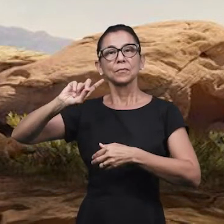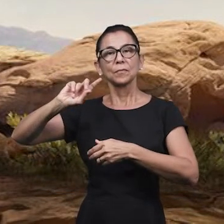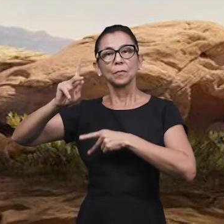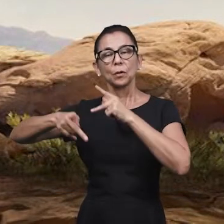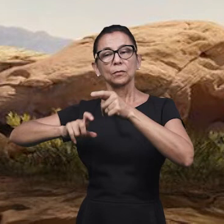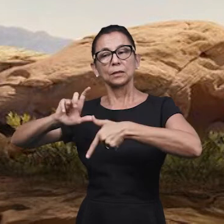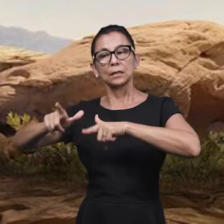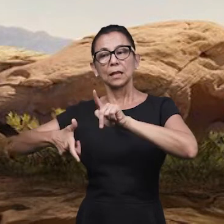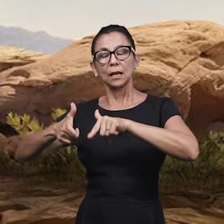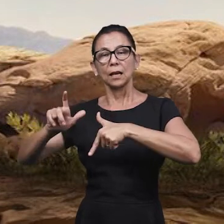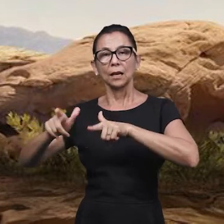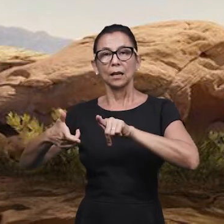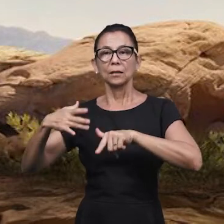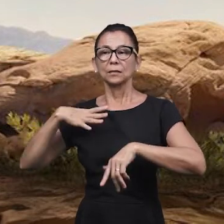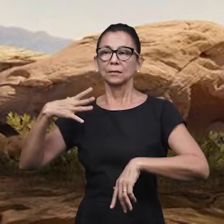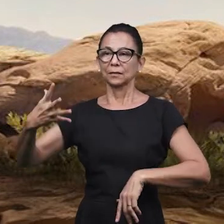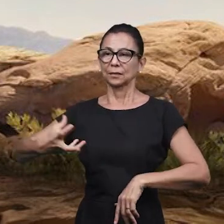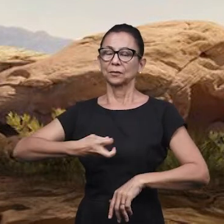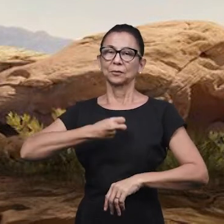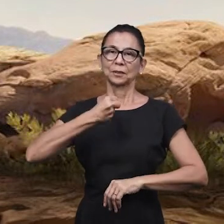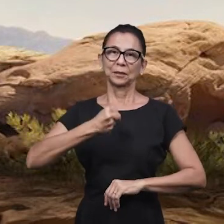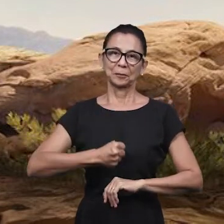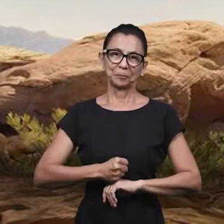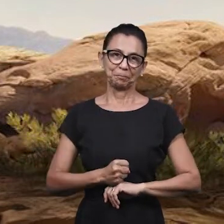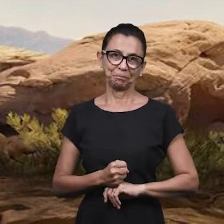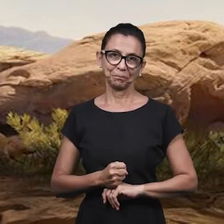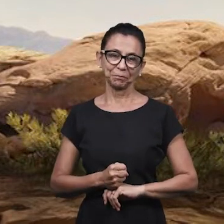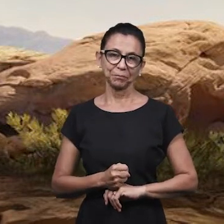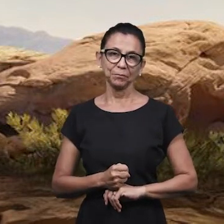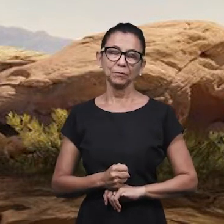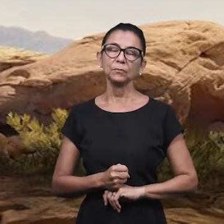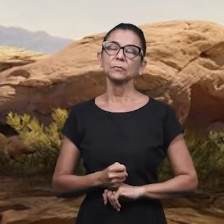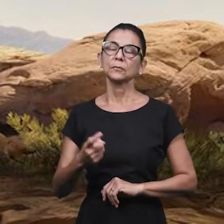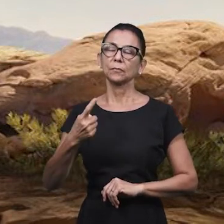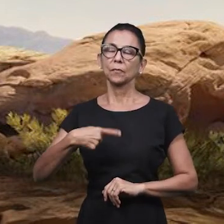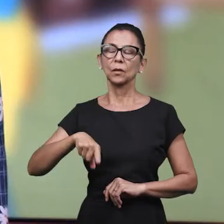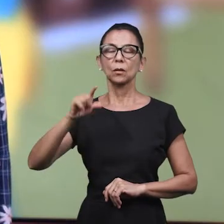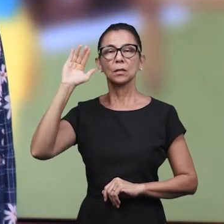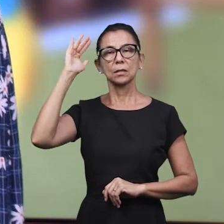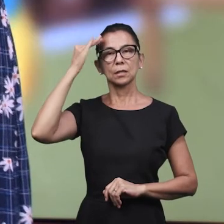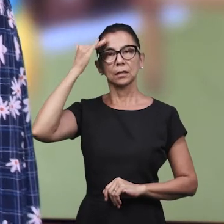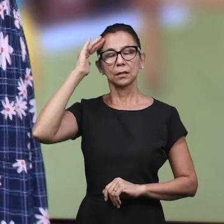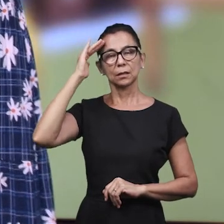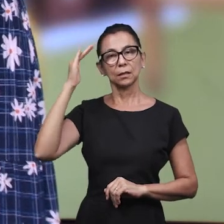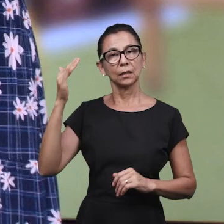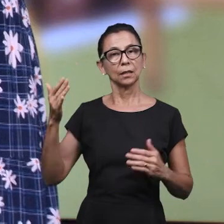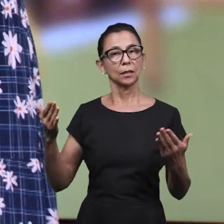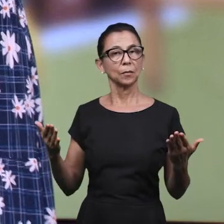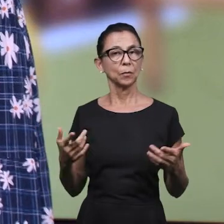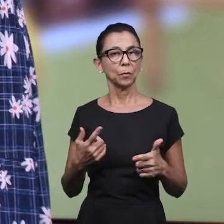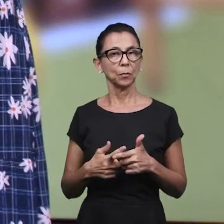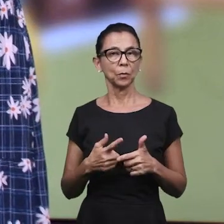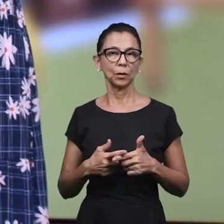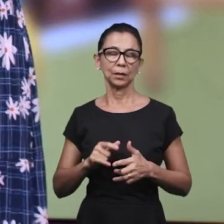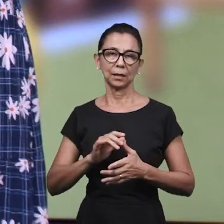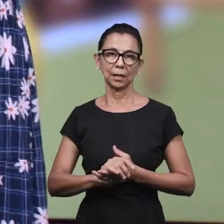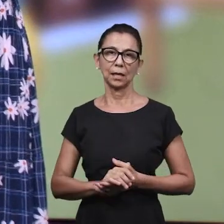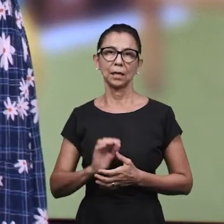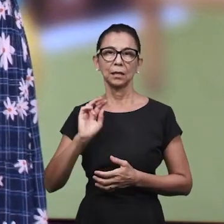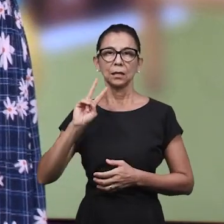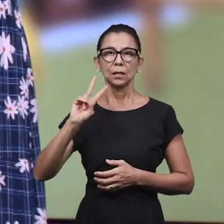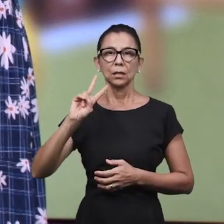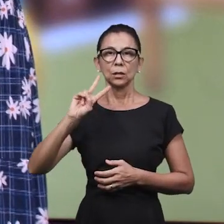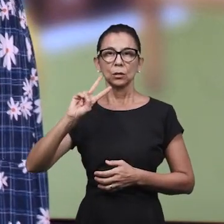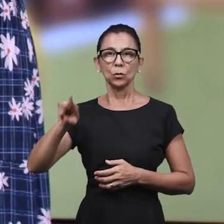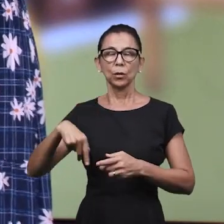peuple d'Israël. Et aujourd'hui, nous aussi, nous comprenons cela, parce que la réponse d'Isaac